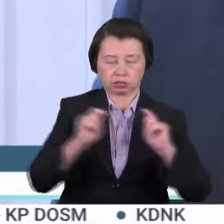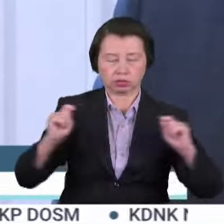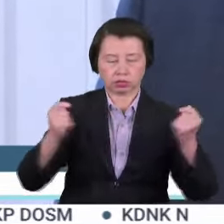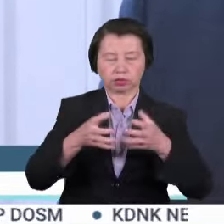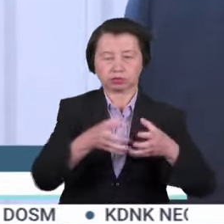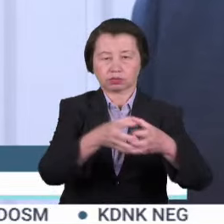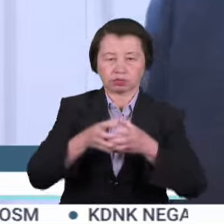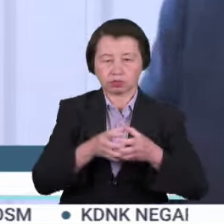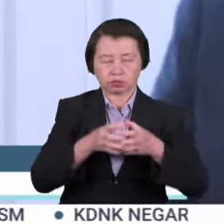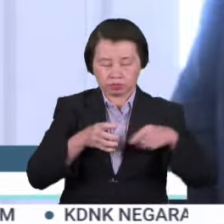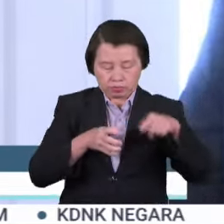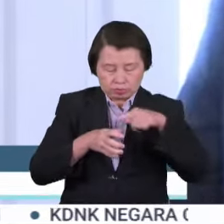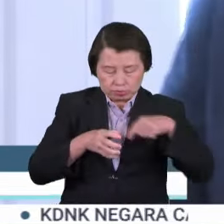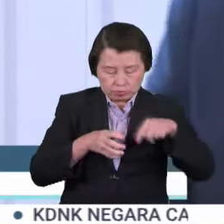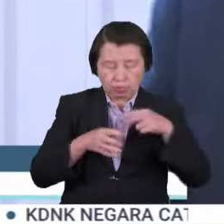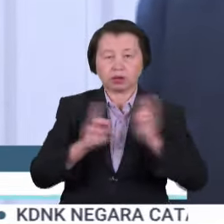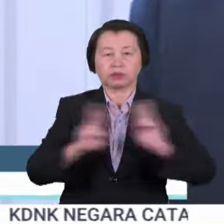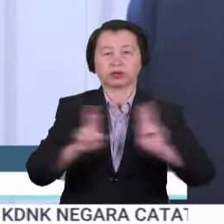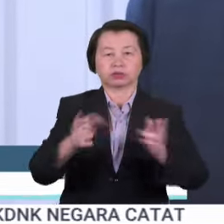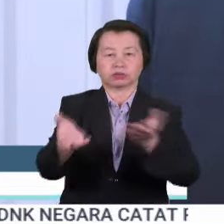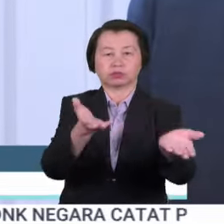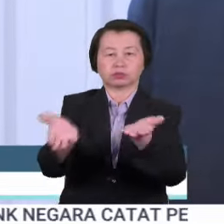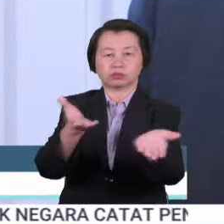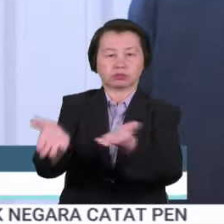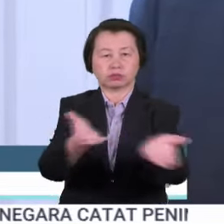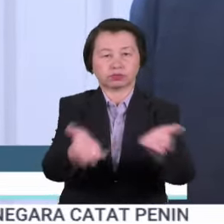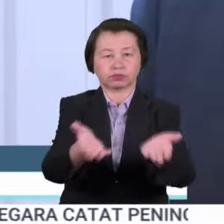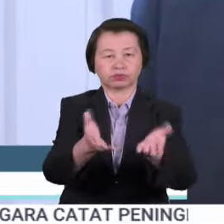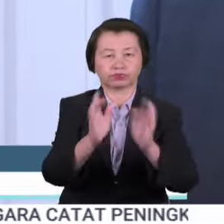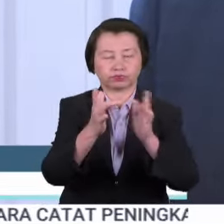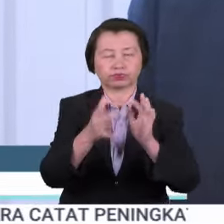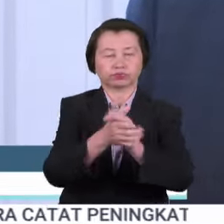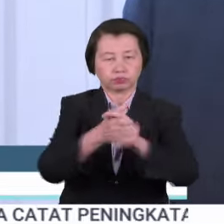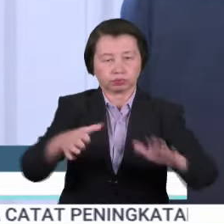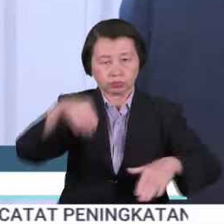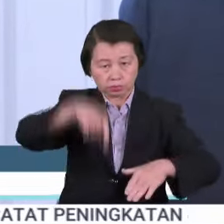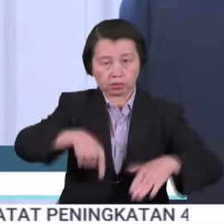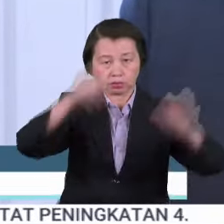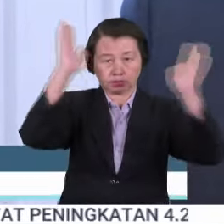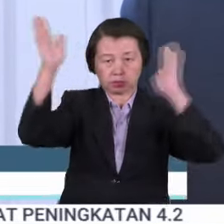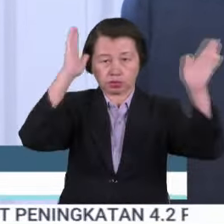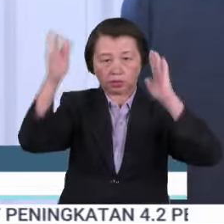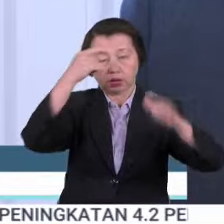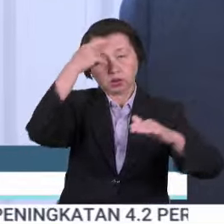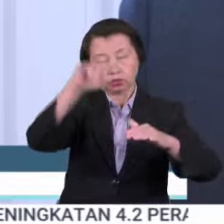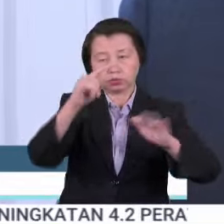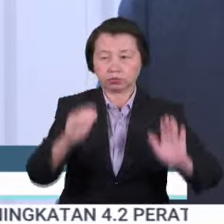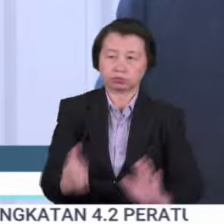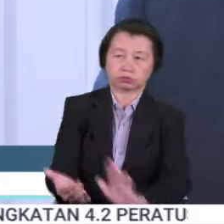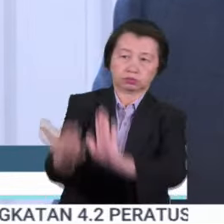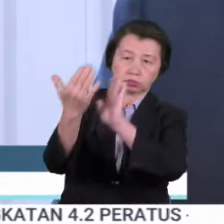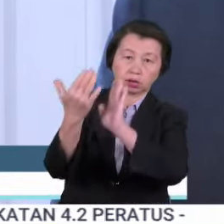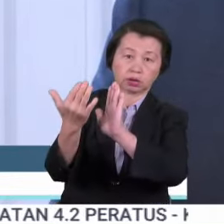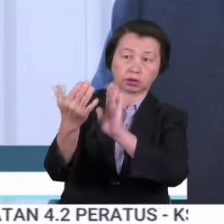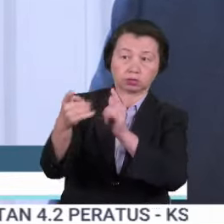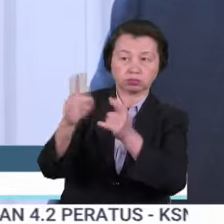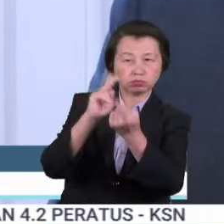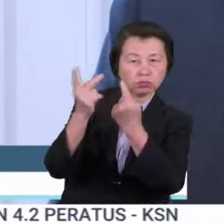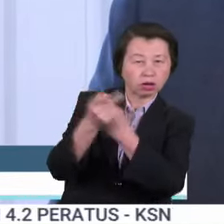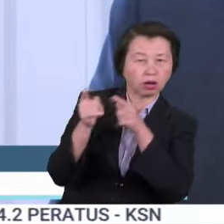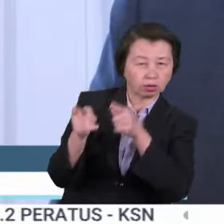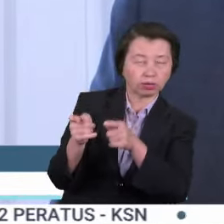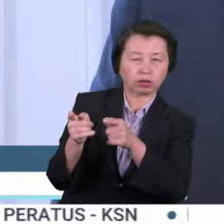kepasukanan di antara penyedia-penyedia perkhidmatan cyber security dalam negara kita untuk menghadapi satu